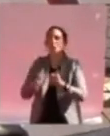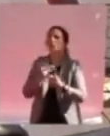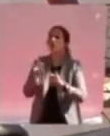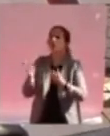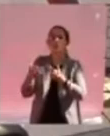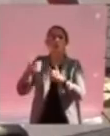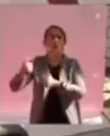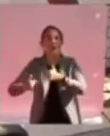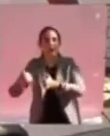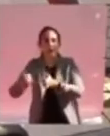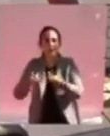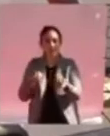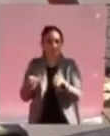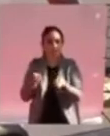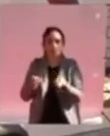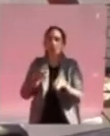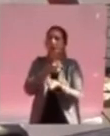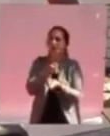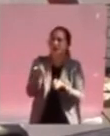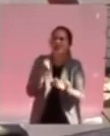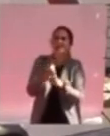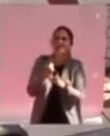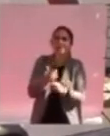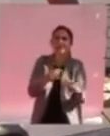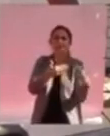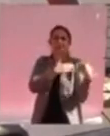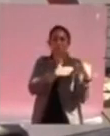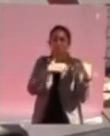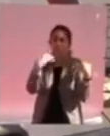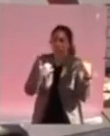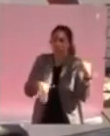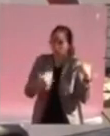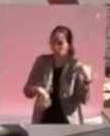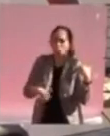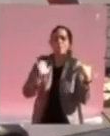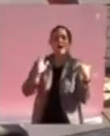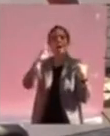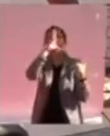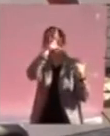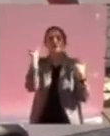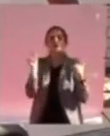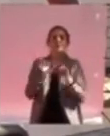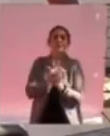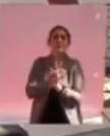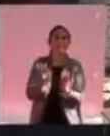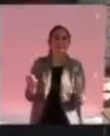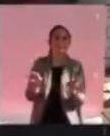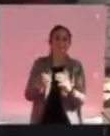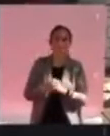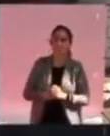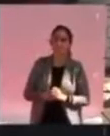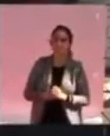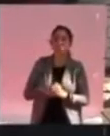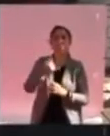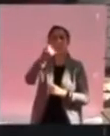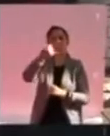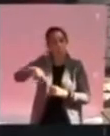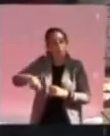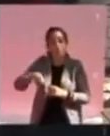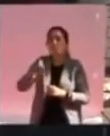responsabilità elevatissima senza possibilità di alcun riconoscimento e infine le professioni